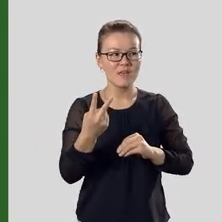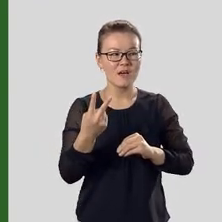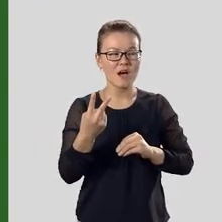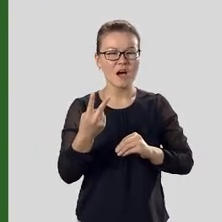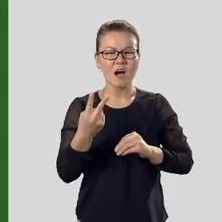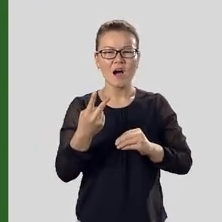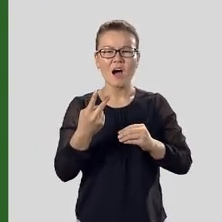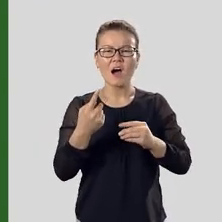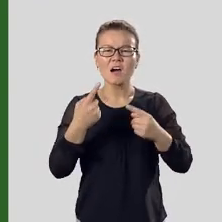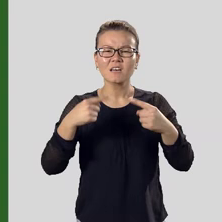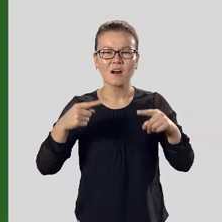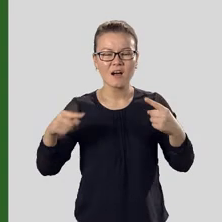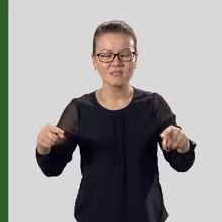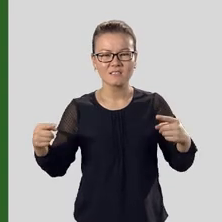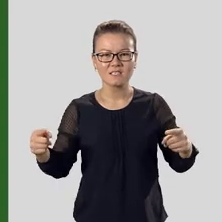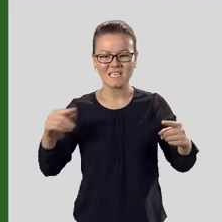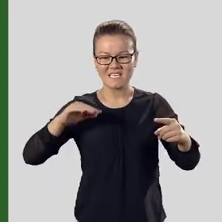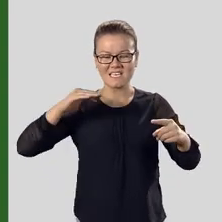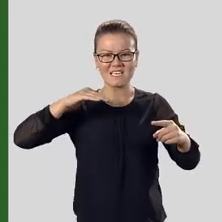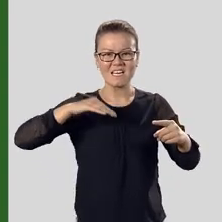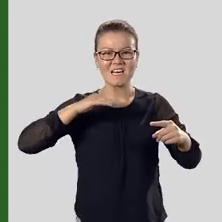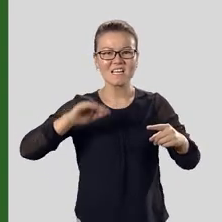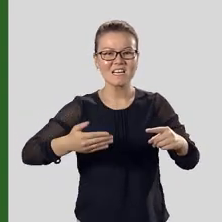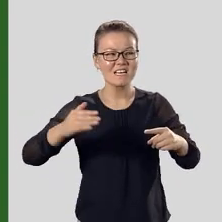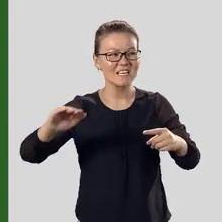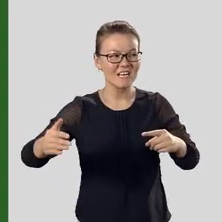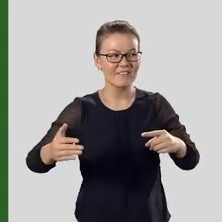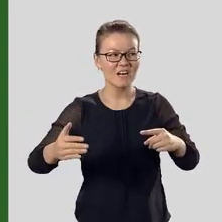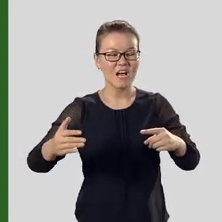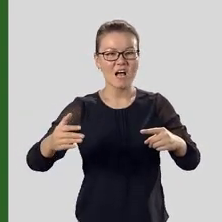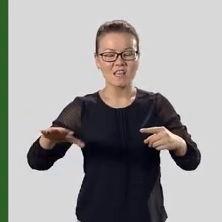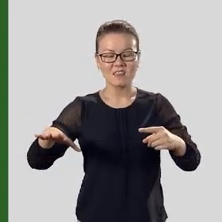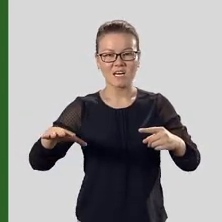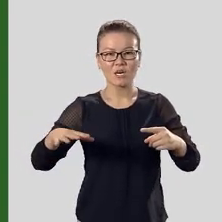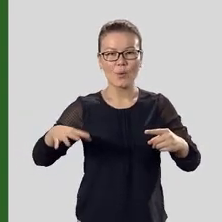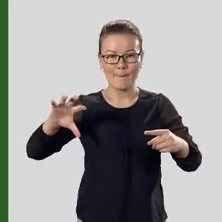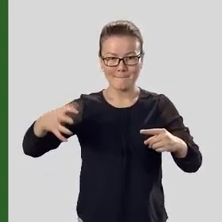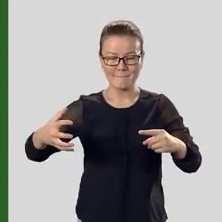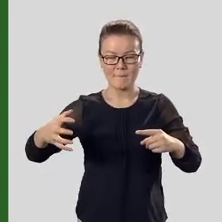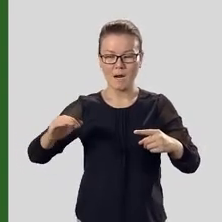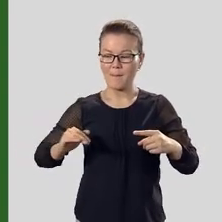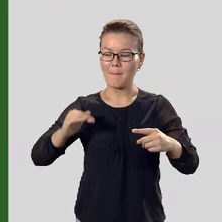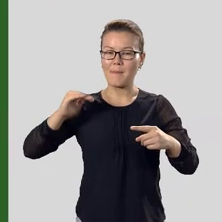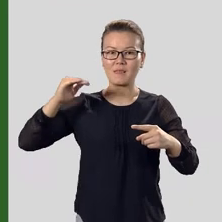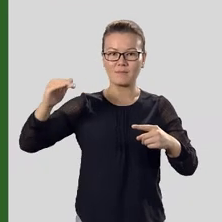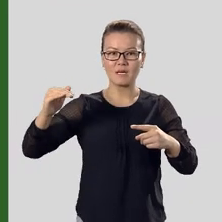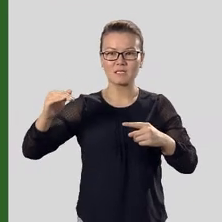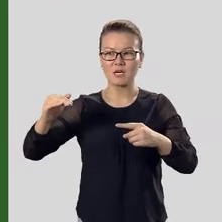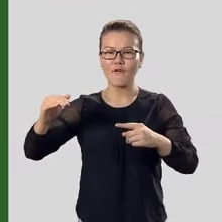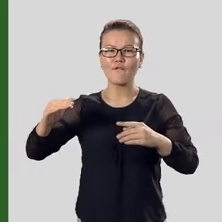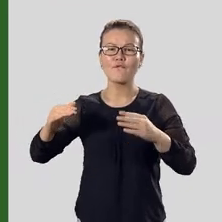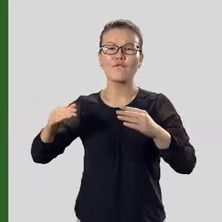совершенно разные формы рельефа. На краю материка поднимаются высокие горные